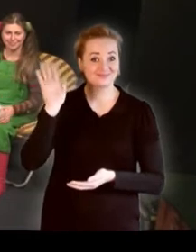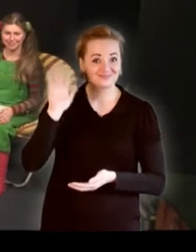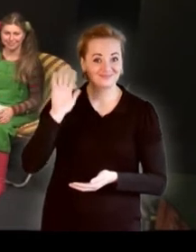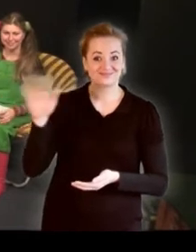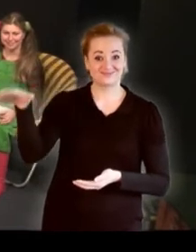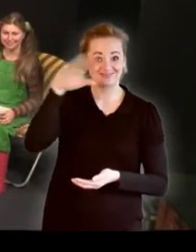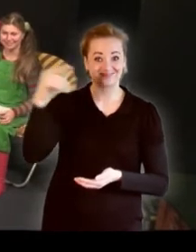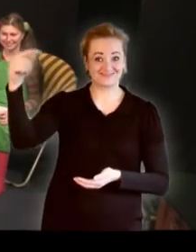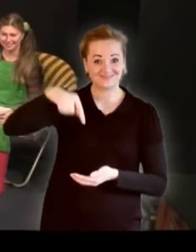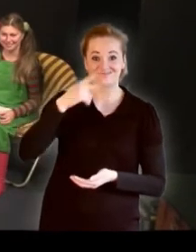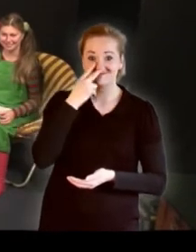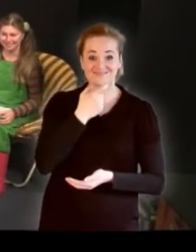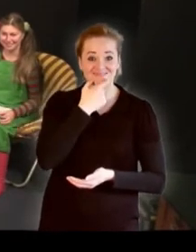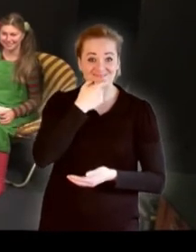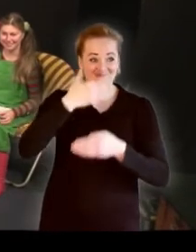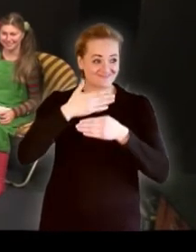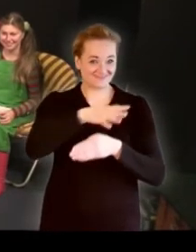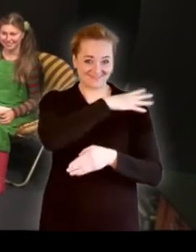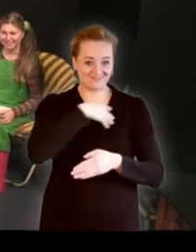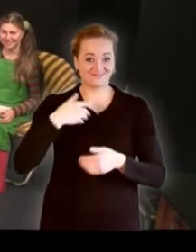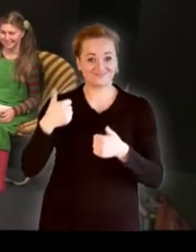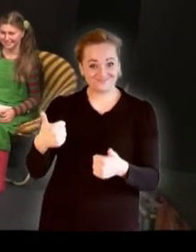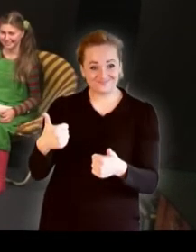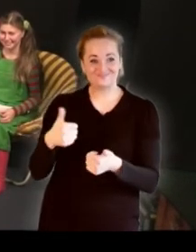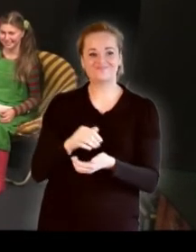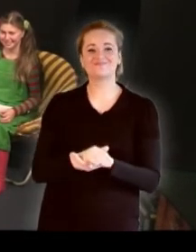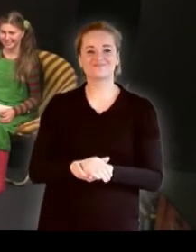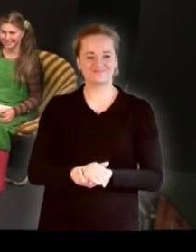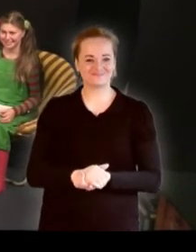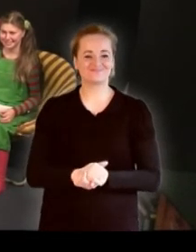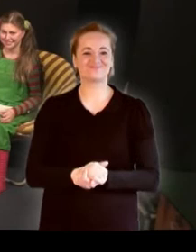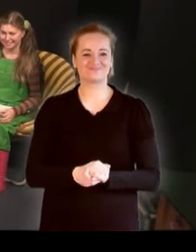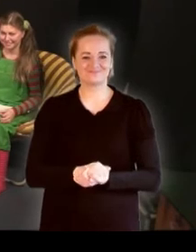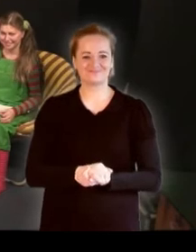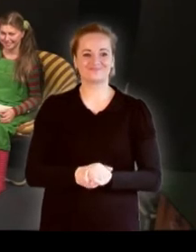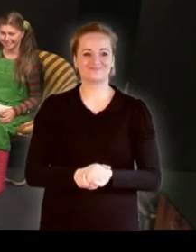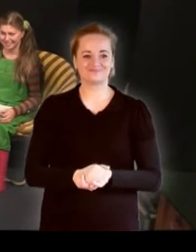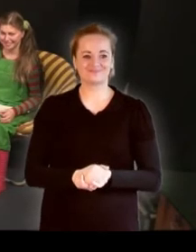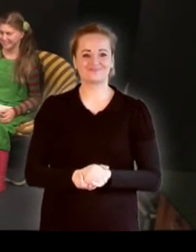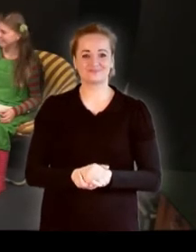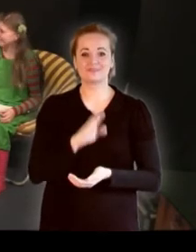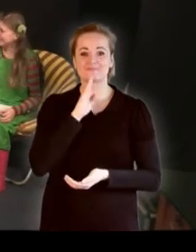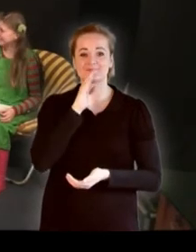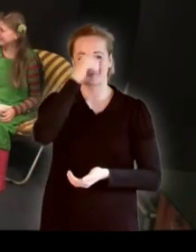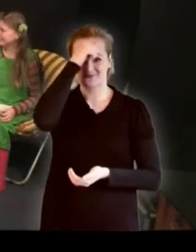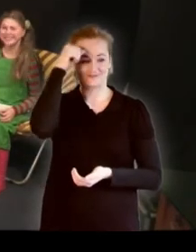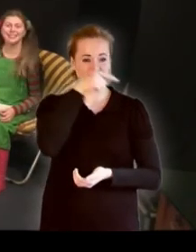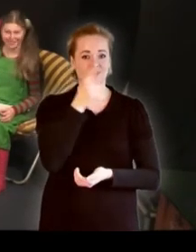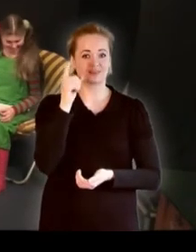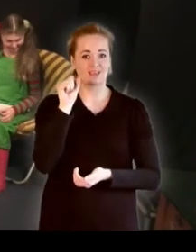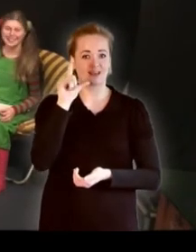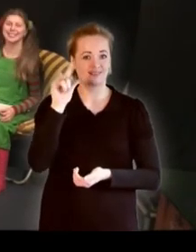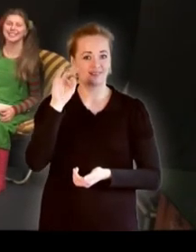Labą dieną. Labai smagu matyti, vaikai, jūs svečiuose pas Teatriuką. Tai